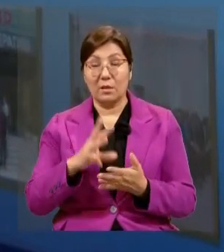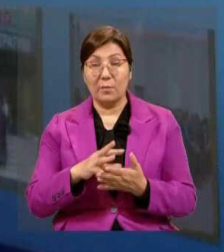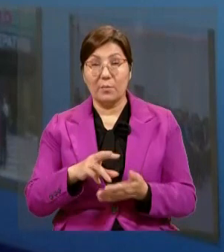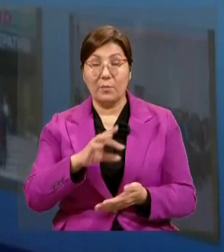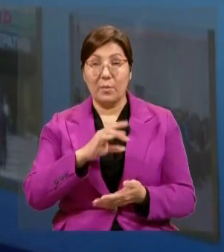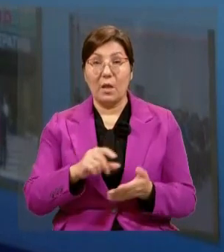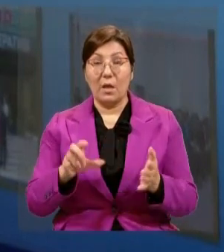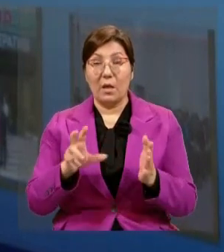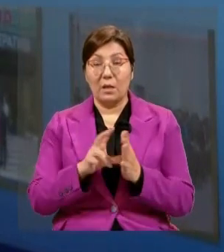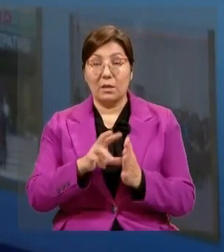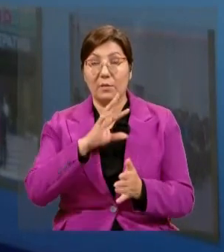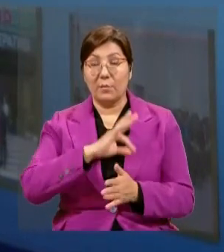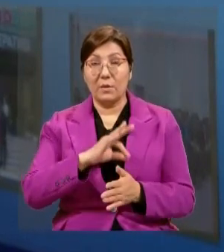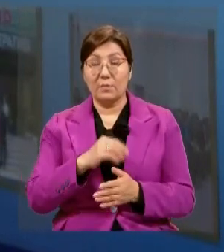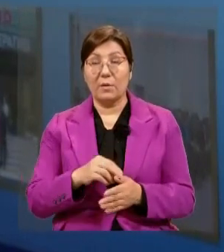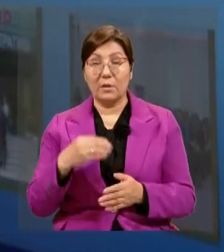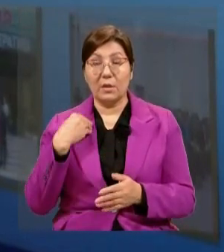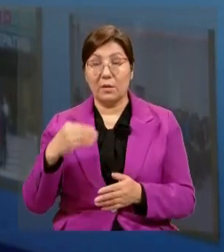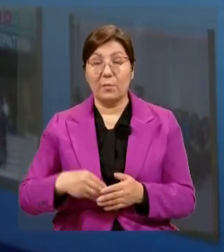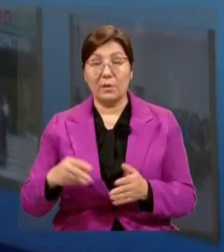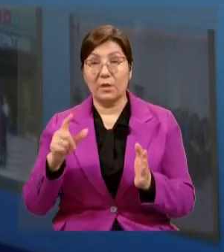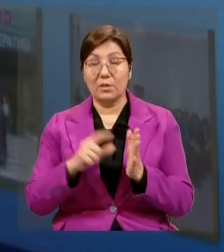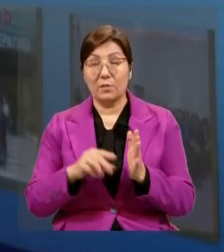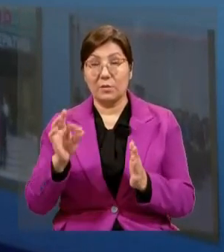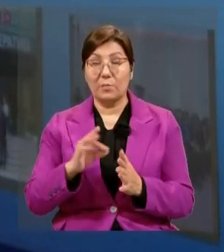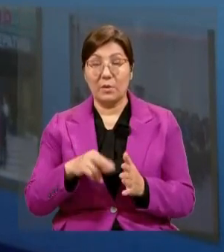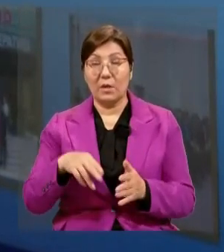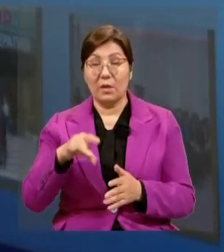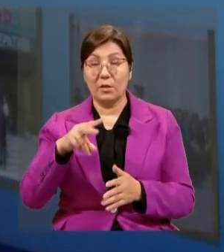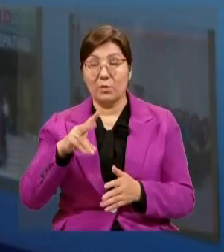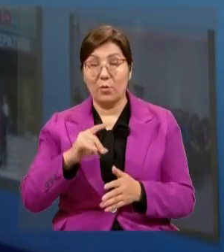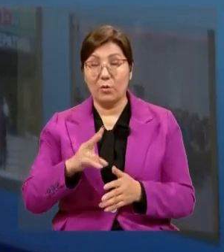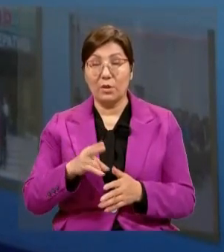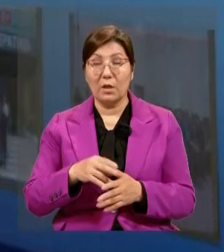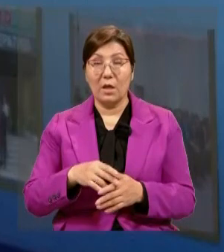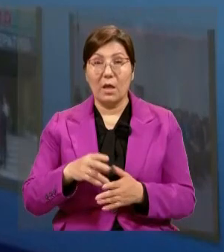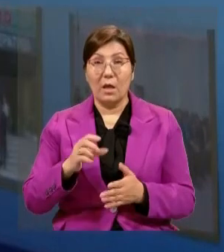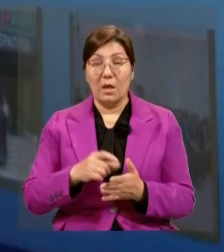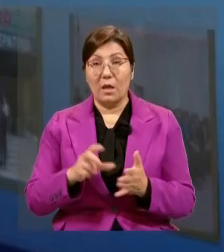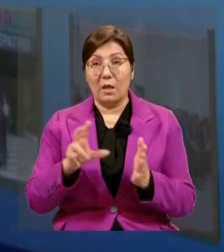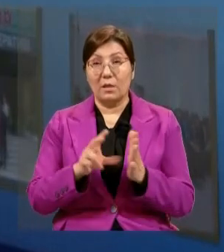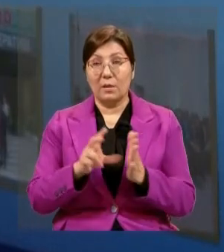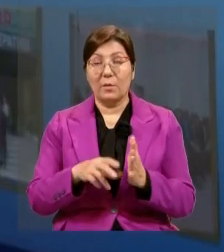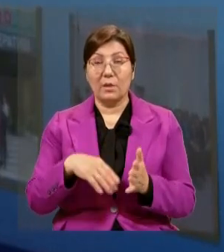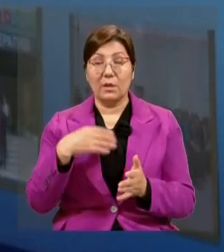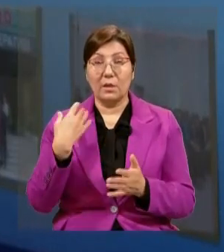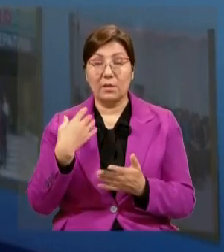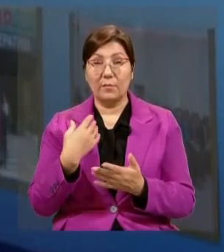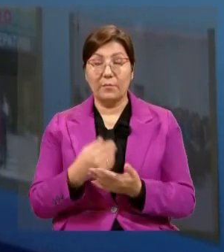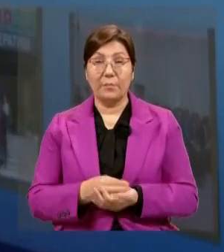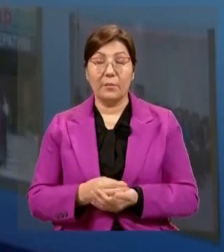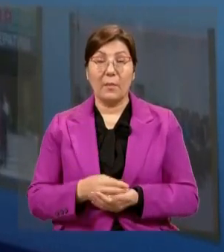пайдаланып отыр. Мысалы, Францияның 70% ядролық энергияны қолданады. Америкада 100-ден астам атом энергия станциясы да